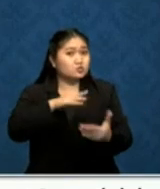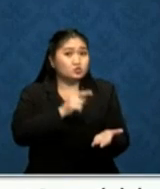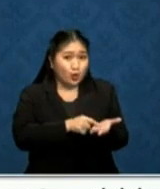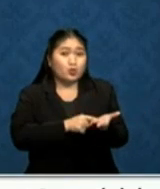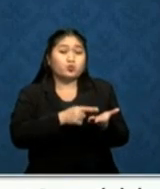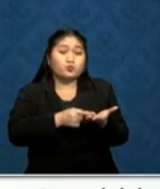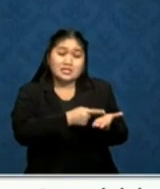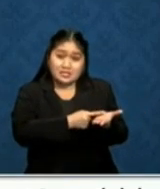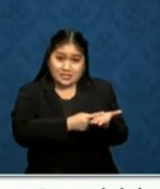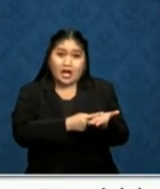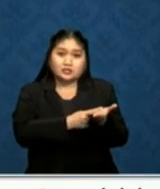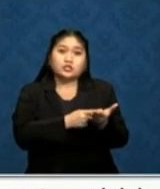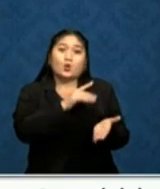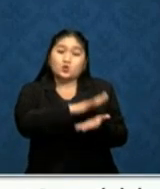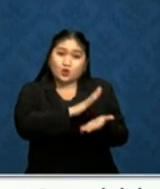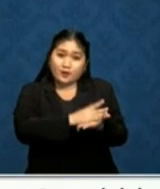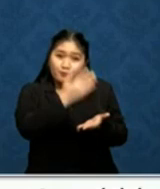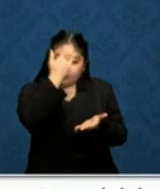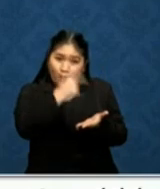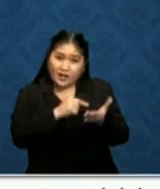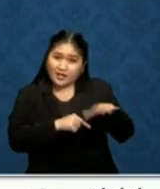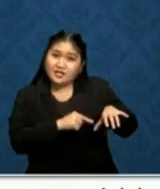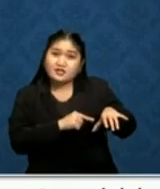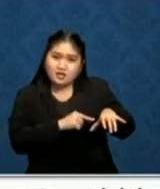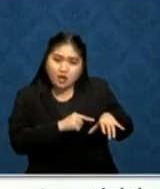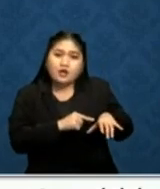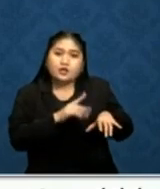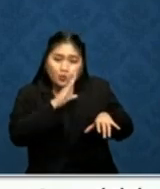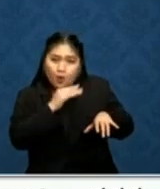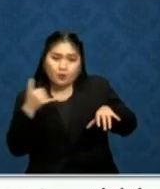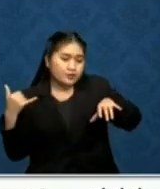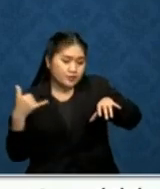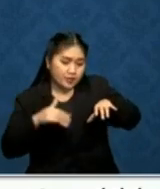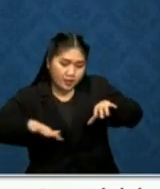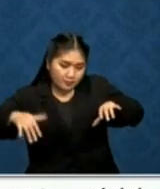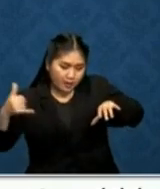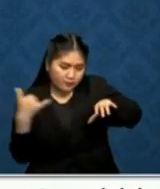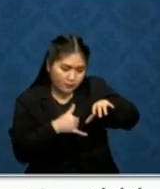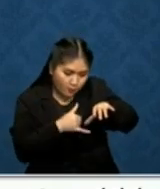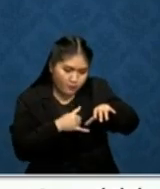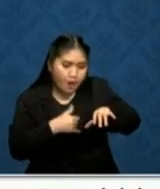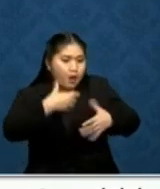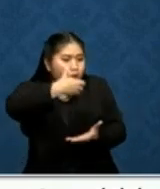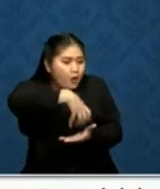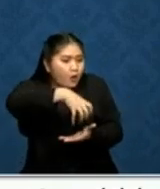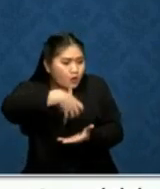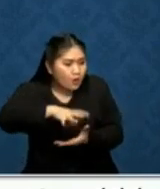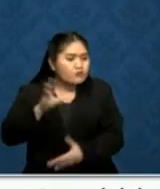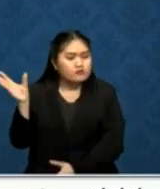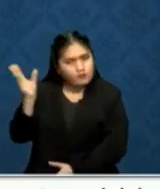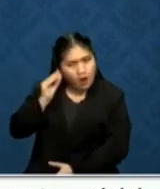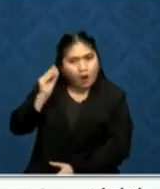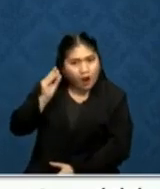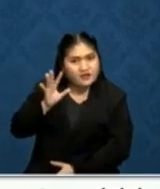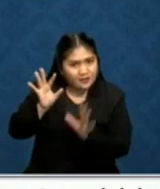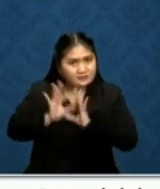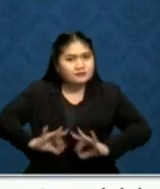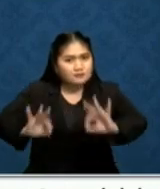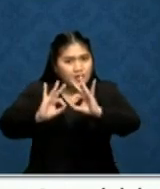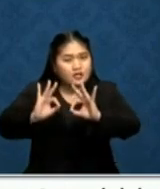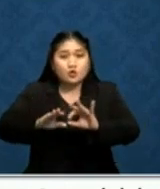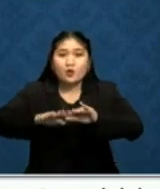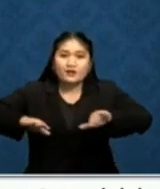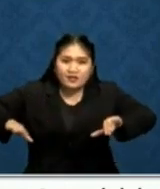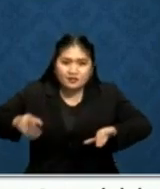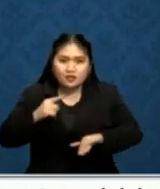พราะนักจิตวิทยาจะเป็นด่านแรกในการรับฟังนักเรียนเมื่อเกิดเหตุขึ้นการรับฟังนี่สำคัญมากนะคะท่านประธานเด็กที่เป็นเหยื่อเขา